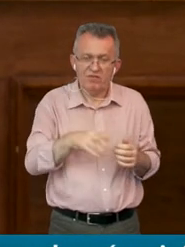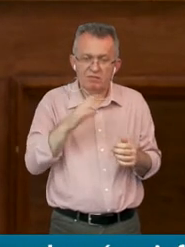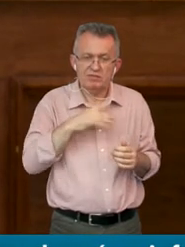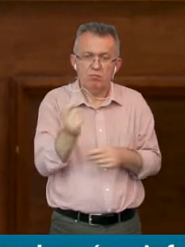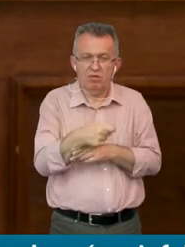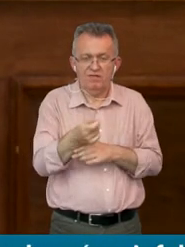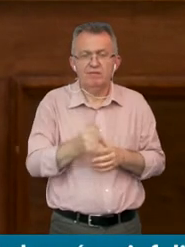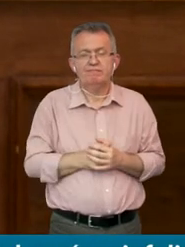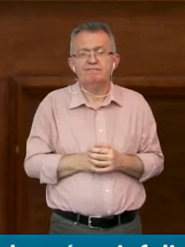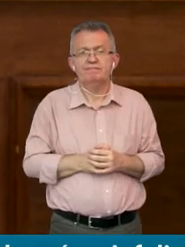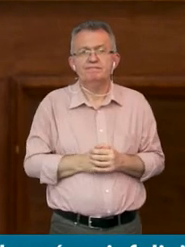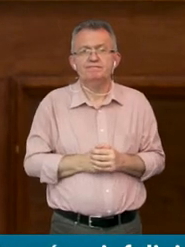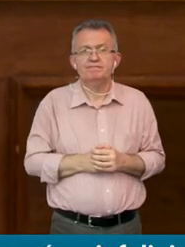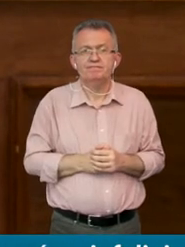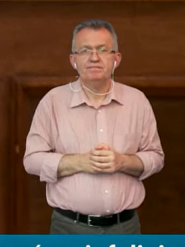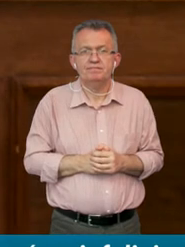podlewane.